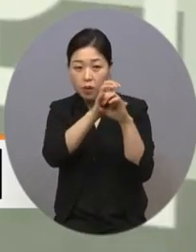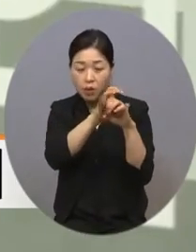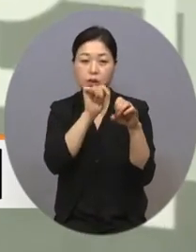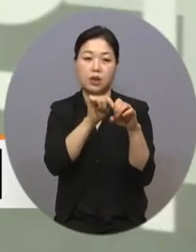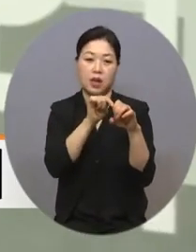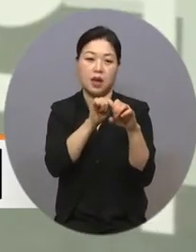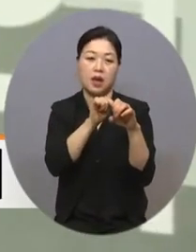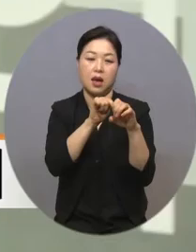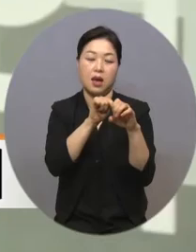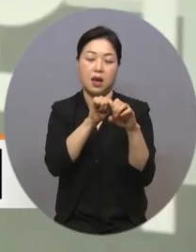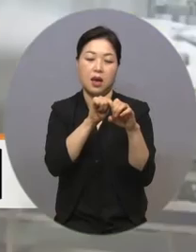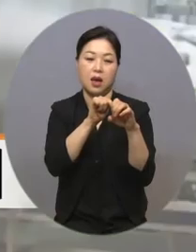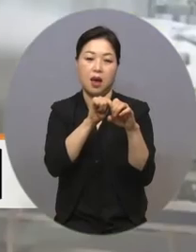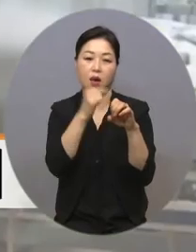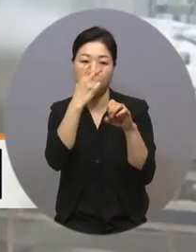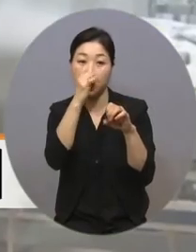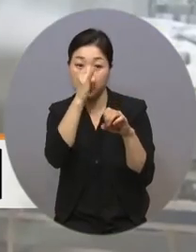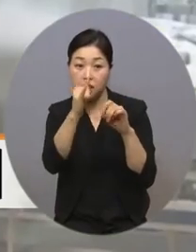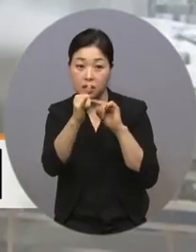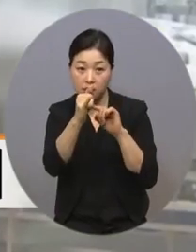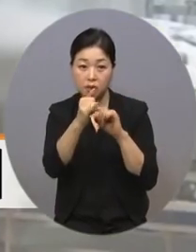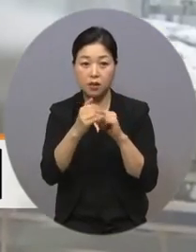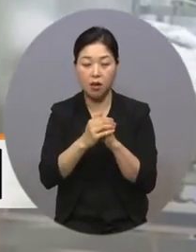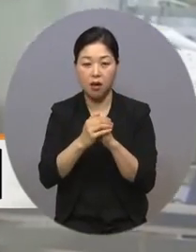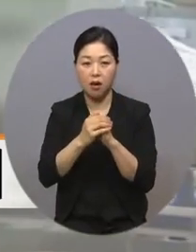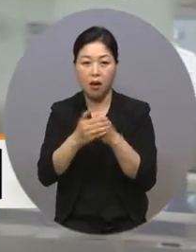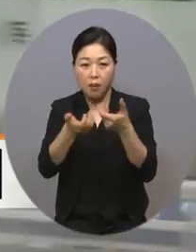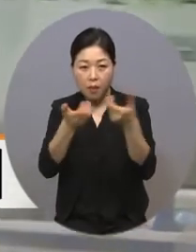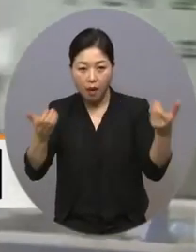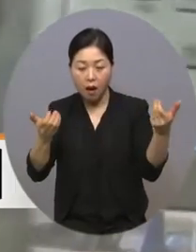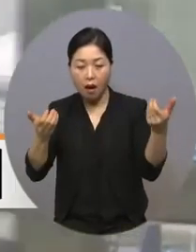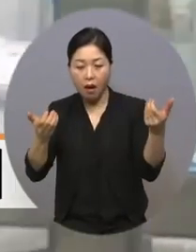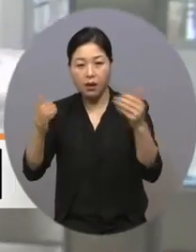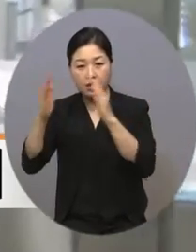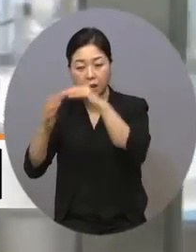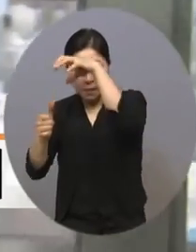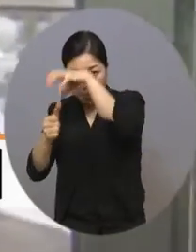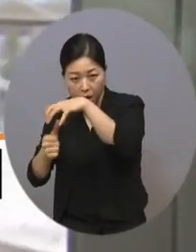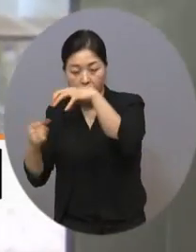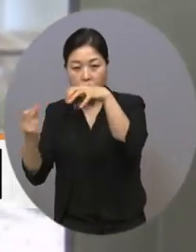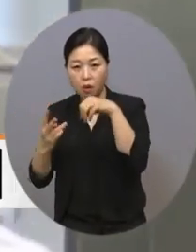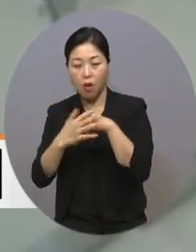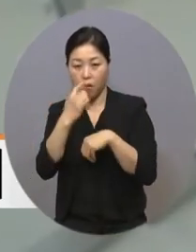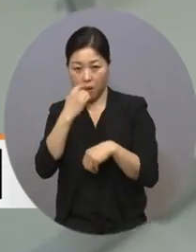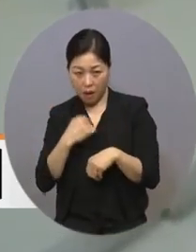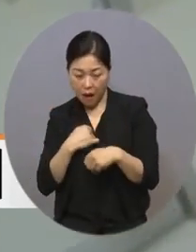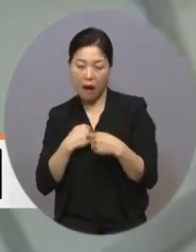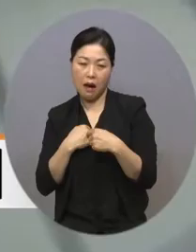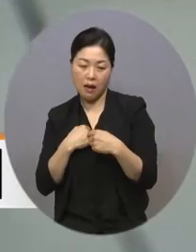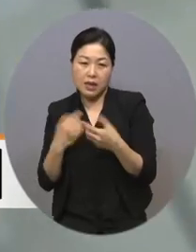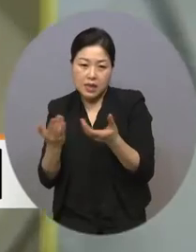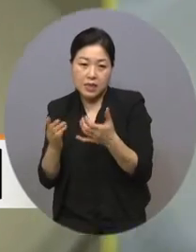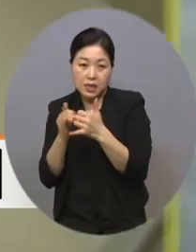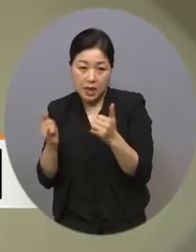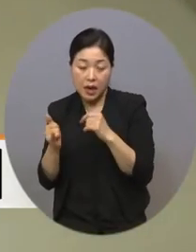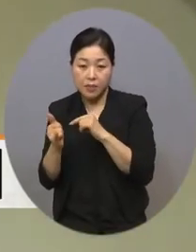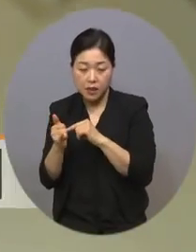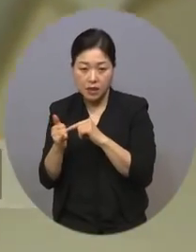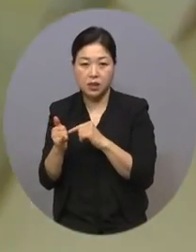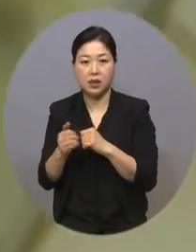따라 재택 치료자와 자가 격리 자 가 증가해 일선 방역 현장에 과중한 업무 부담을 경감하기 위해